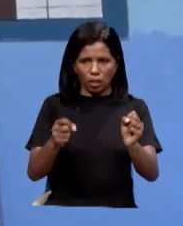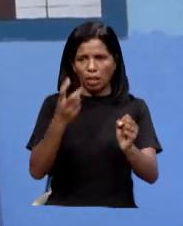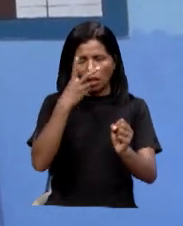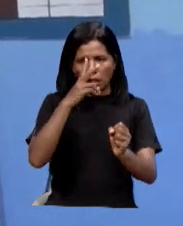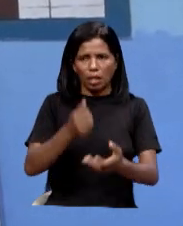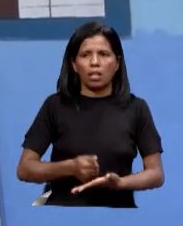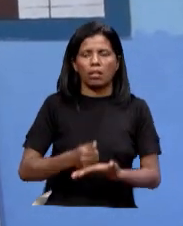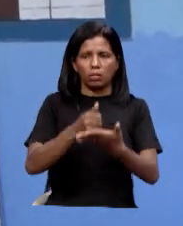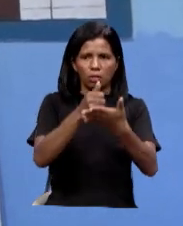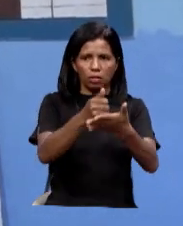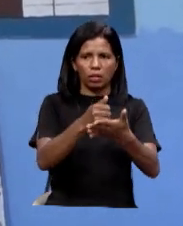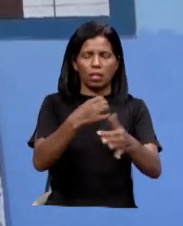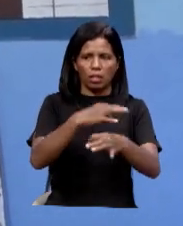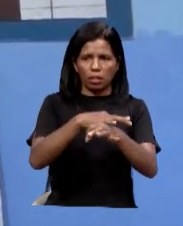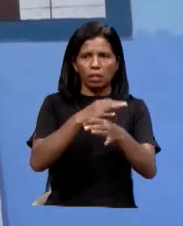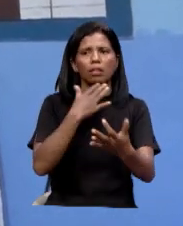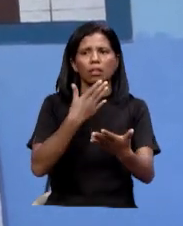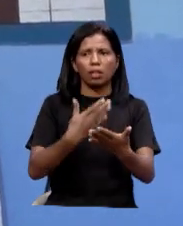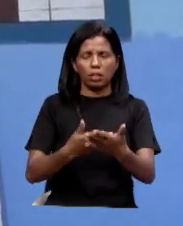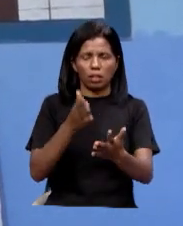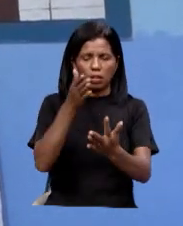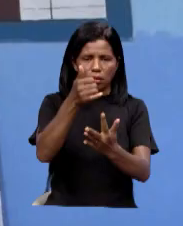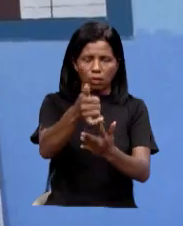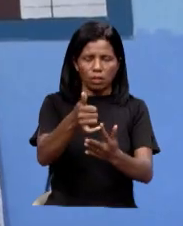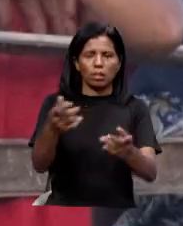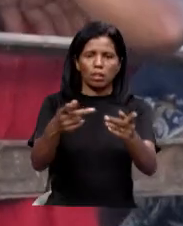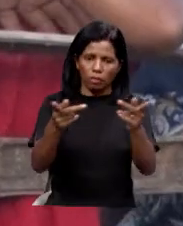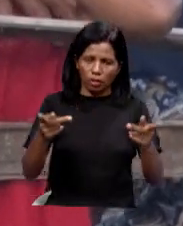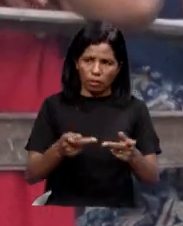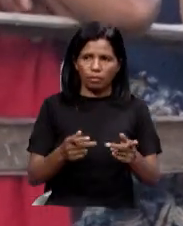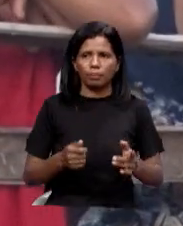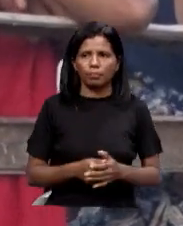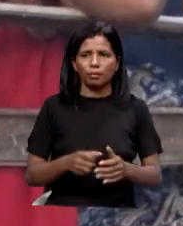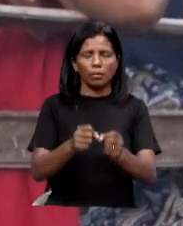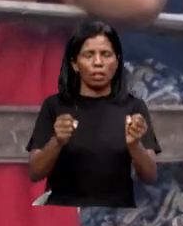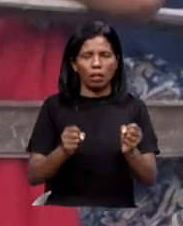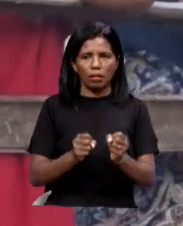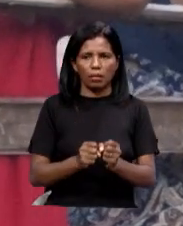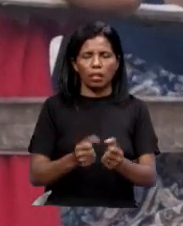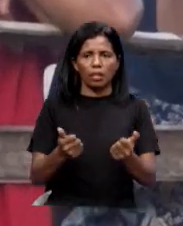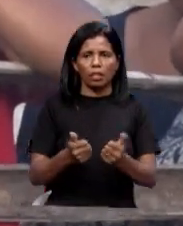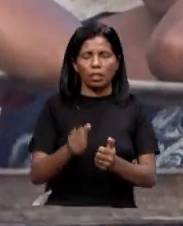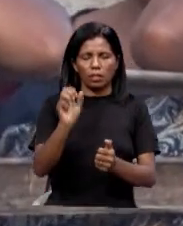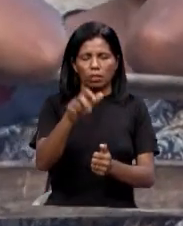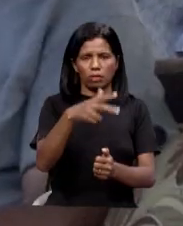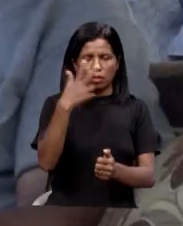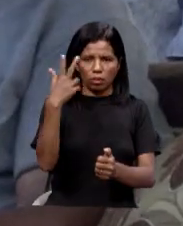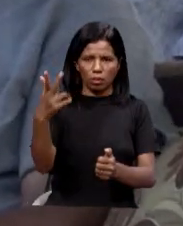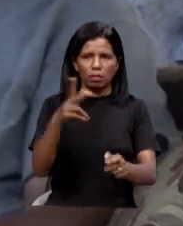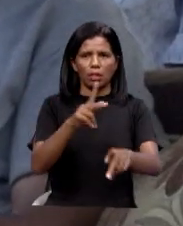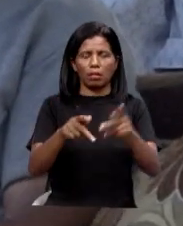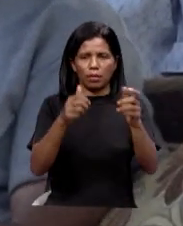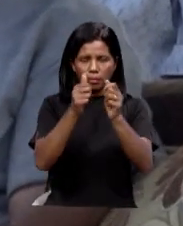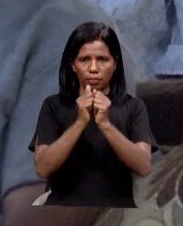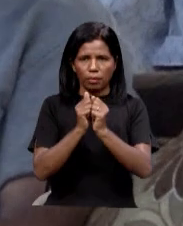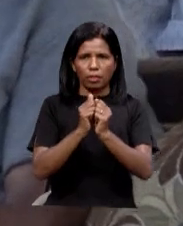azura tal, para hadia tal, dia clio para to sirene fati. Suku Holarua i aldea San Loresintolu, ho total populasaun